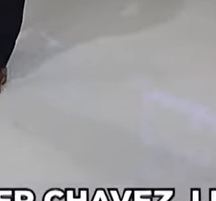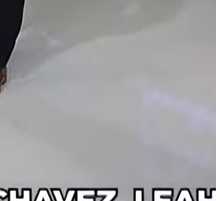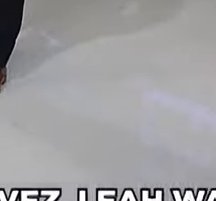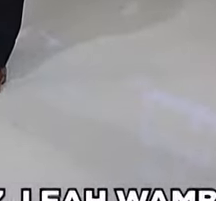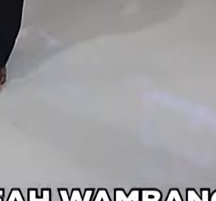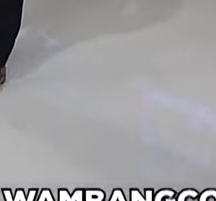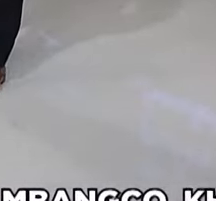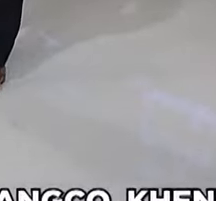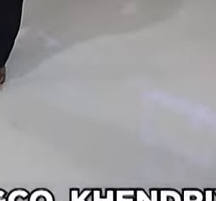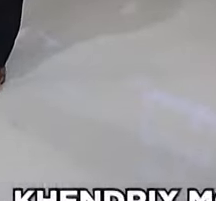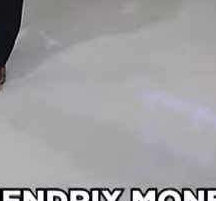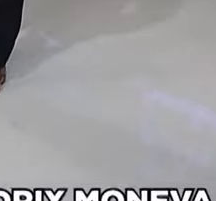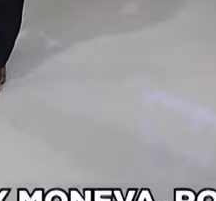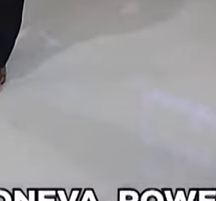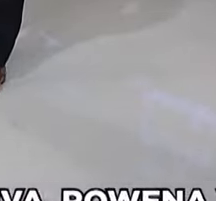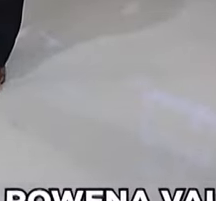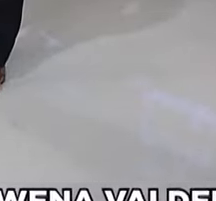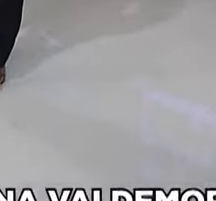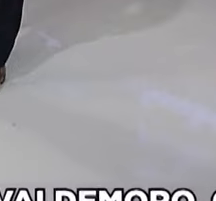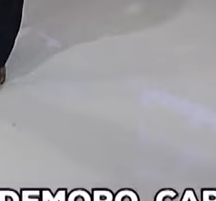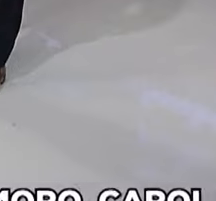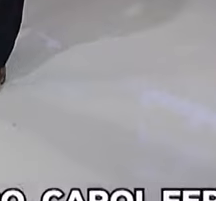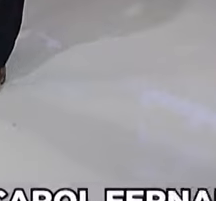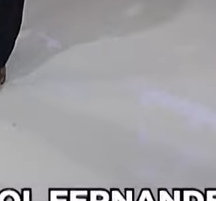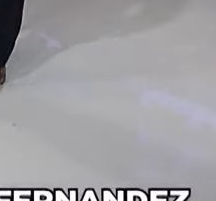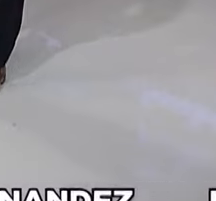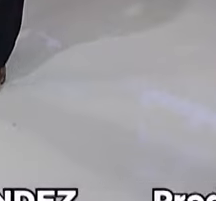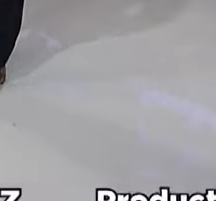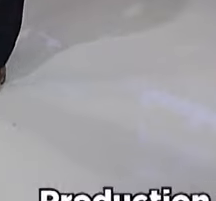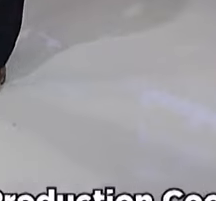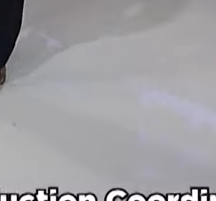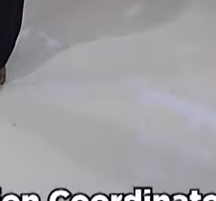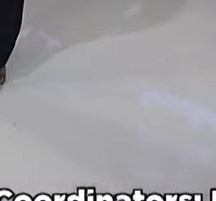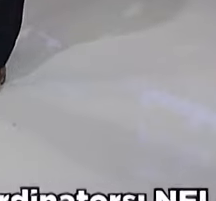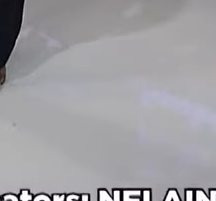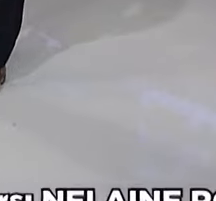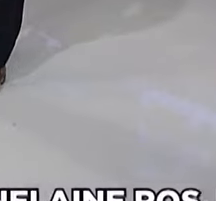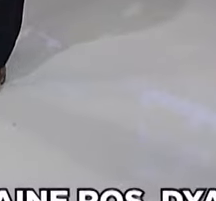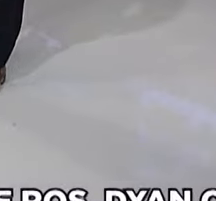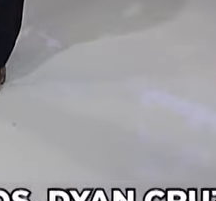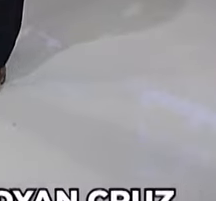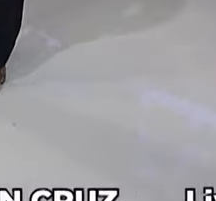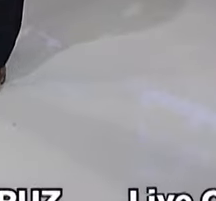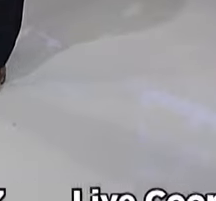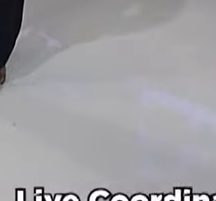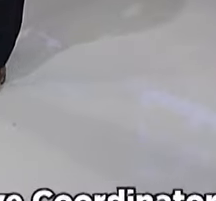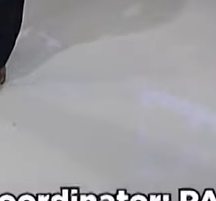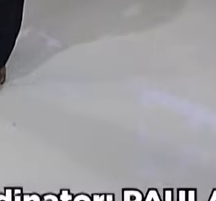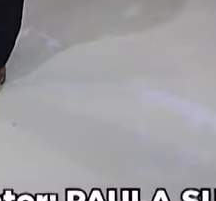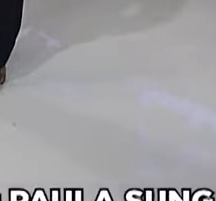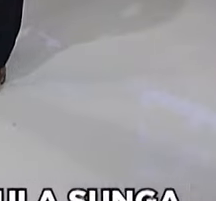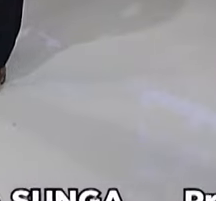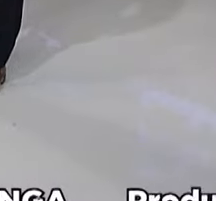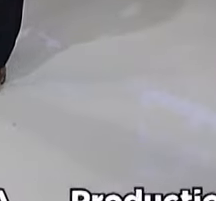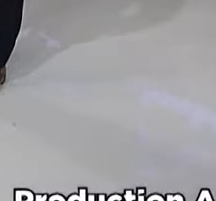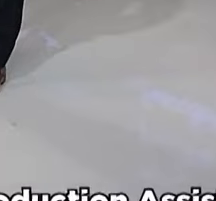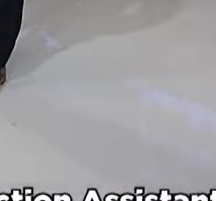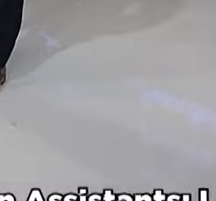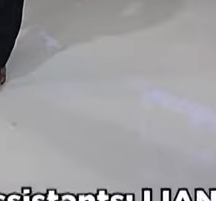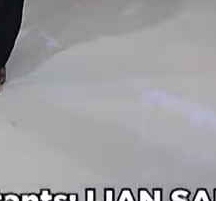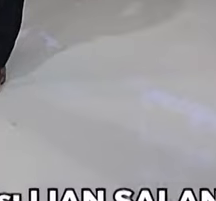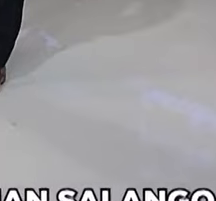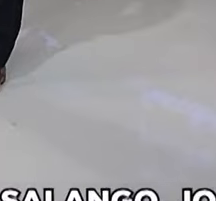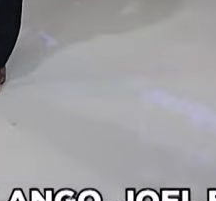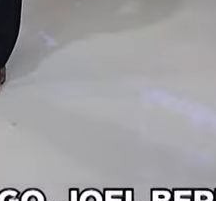60. Huwag mo nang pasakayan ng aeroplano, ikaw naman. Baka akala niya, nasa bus ko. Dad ko, 85, ayaw na rin. Huwag na. Oo. O, ikaw na lang.